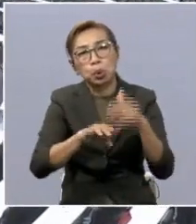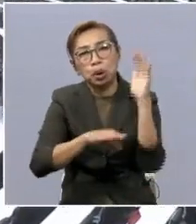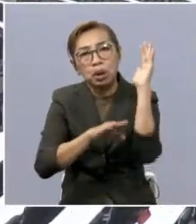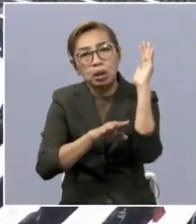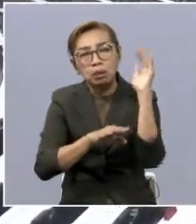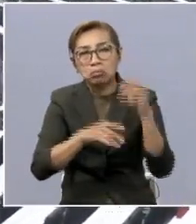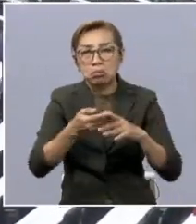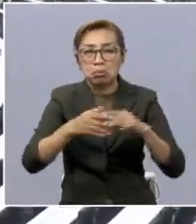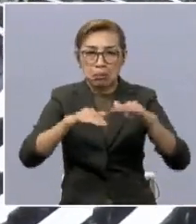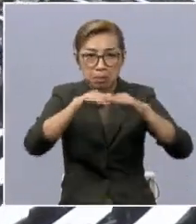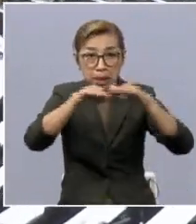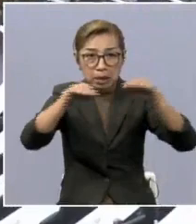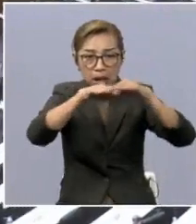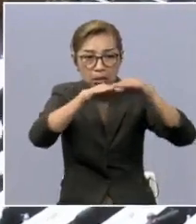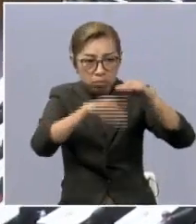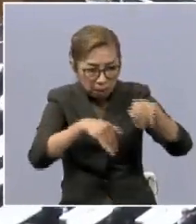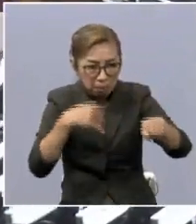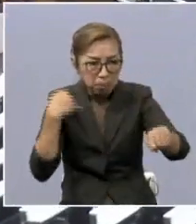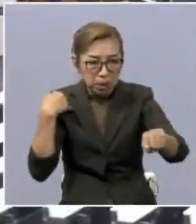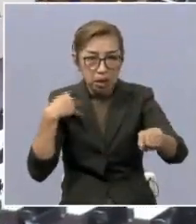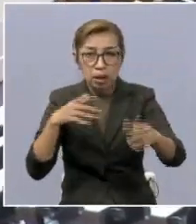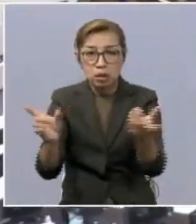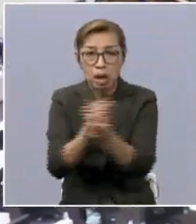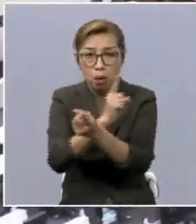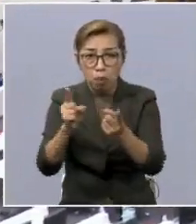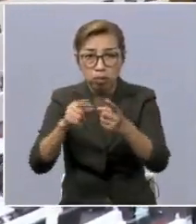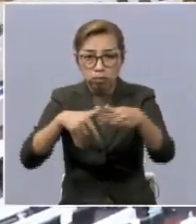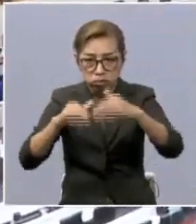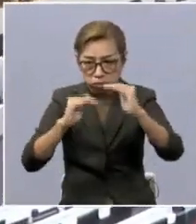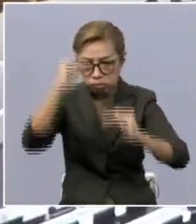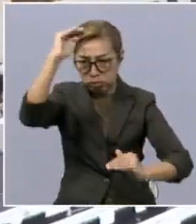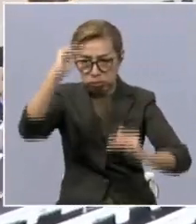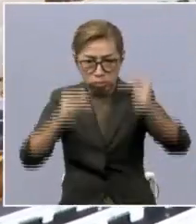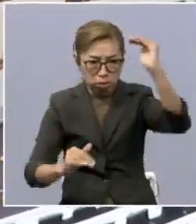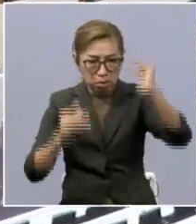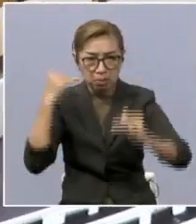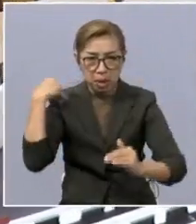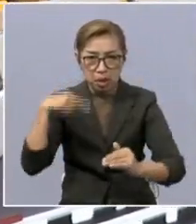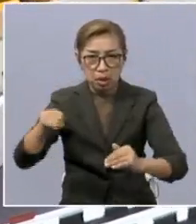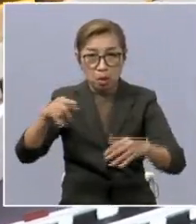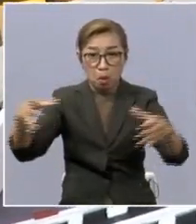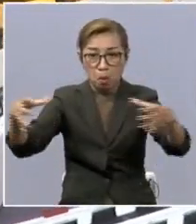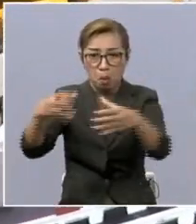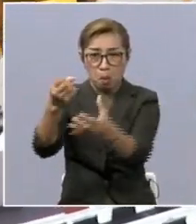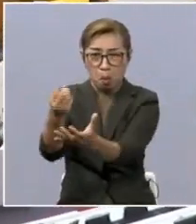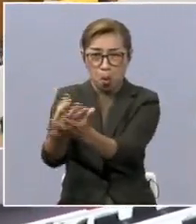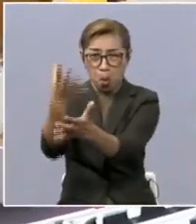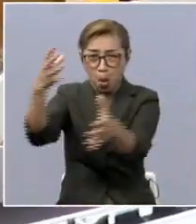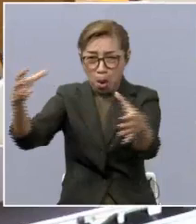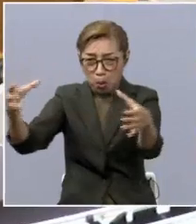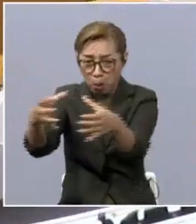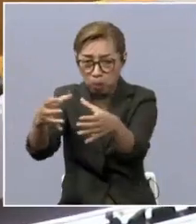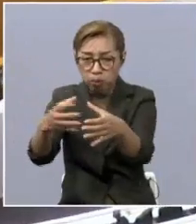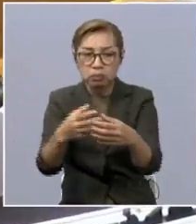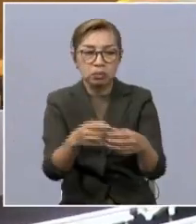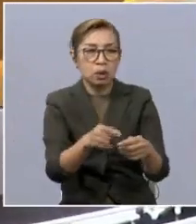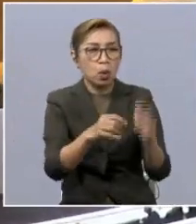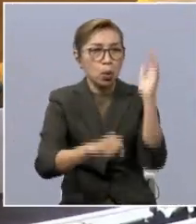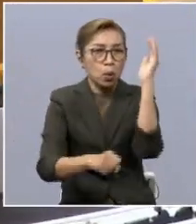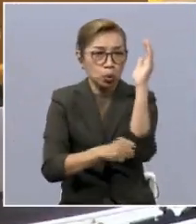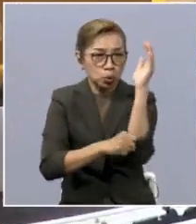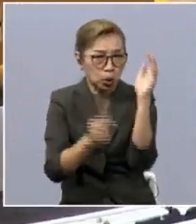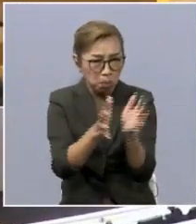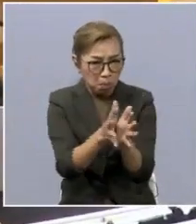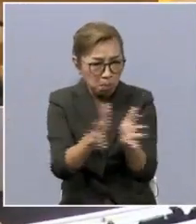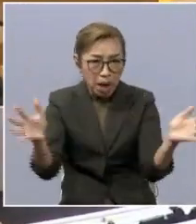านมีความเหลื่อมล้ำระหว่างคนในสังคมสูงมากขึ้นเกิดภาวะรวยกระจุกจนกระจายคนไร้ที่อยู่อาศัยมีจำนวนเพิ่มม